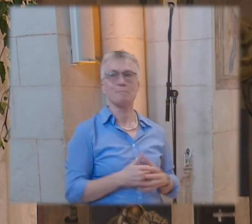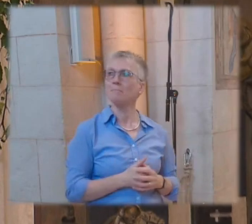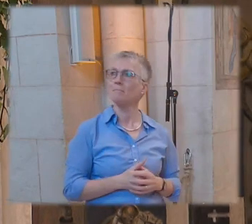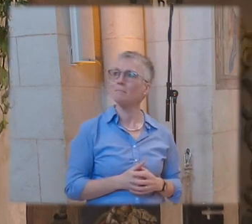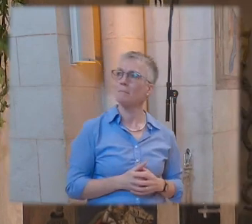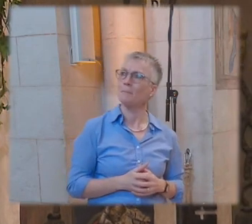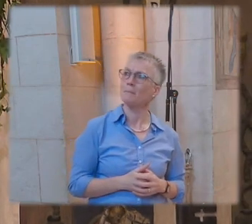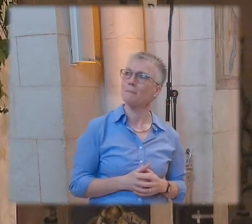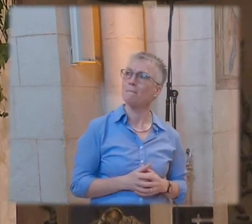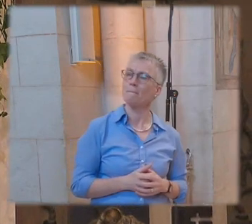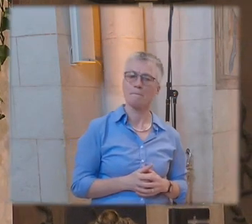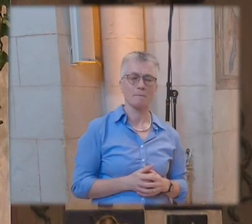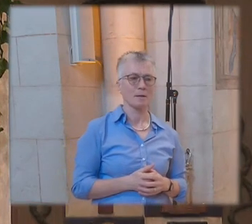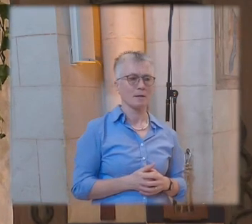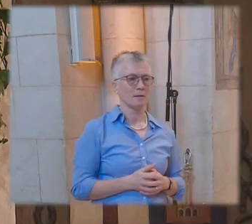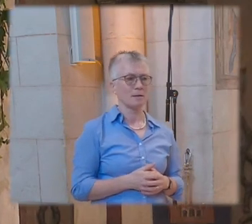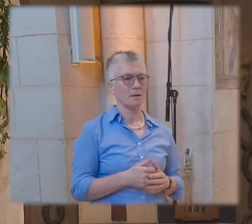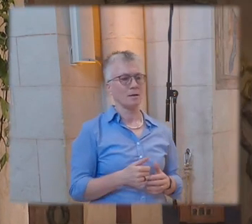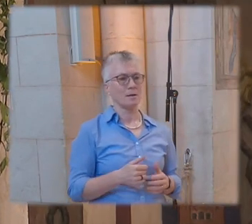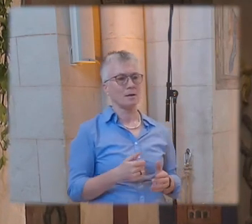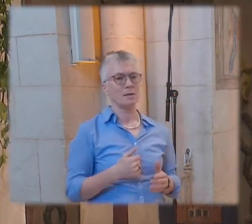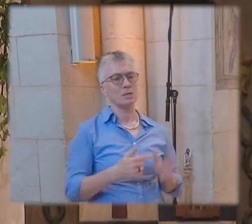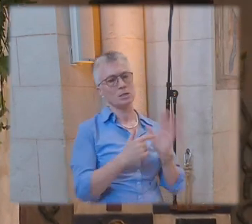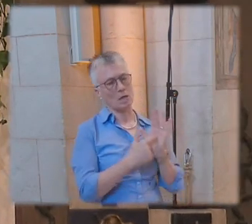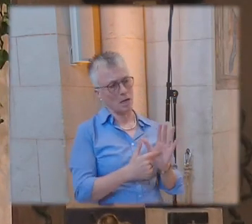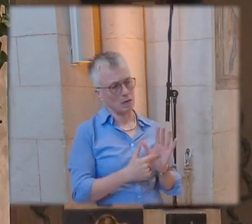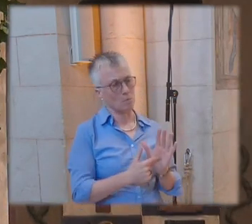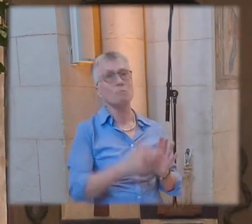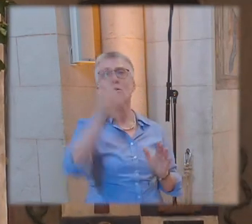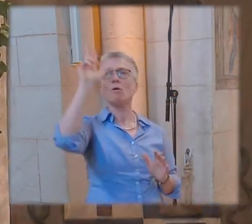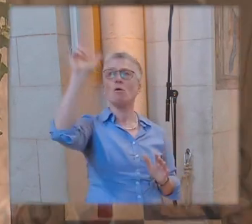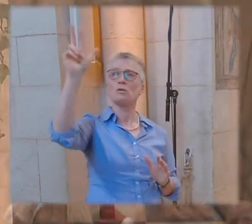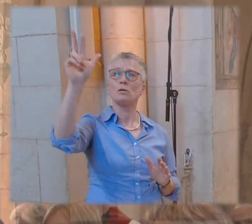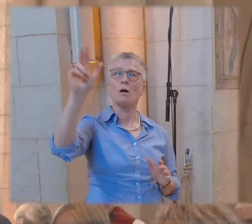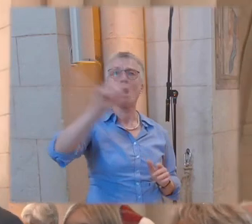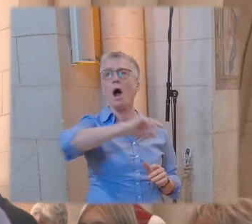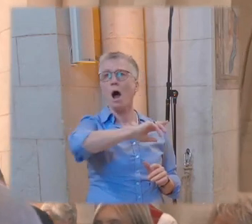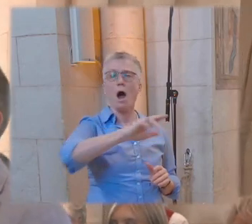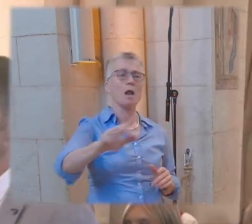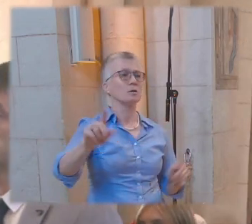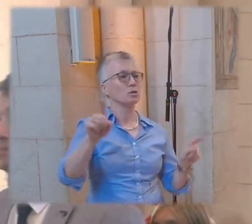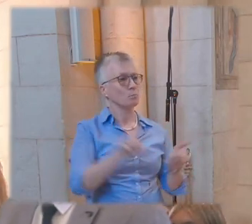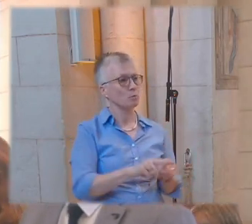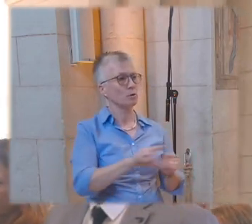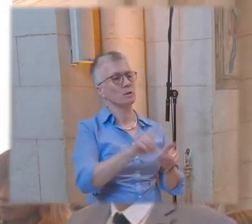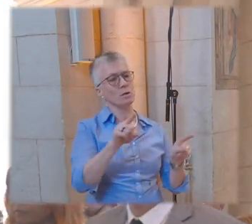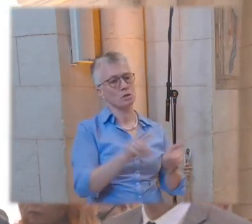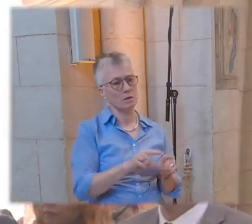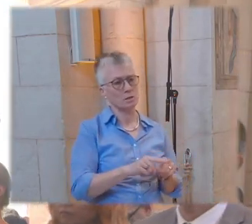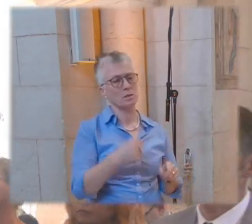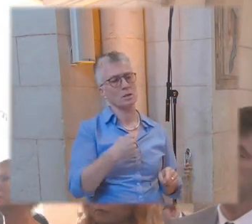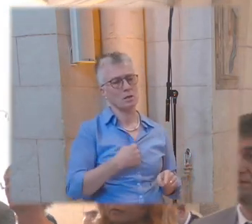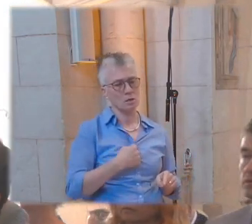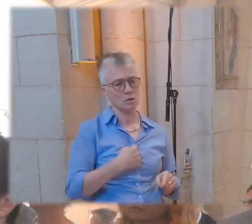Ich bekenne Gott dem Allmächtigen und allen Brüdern und Schwestern, dass ich Gutes